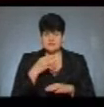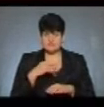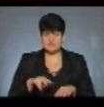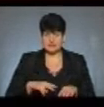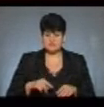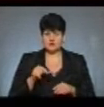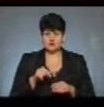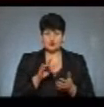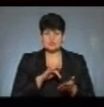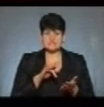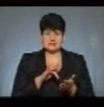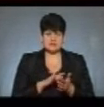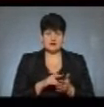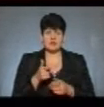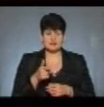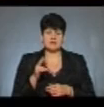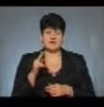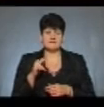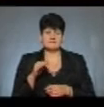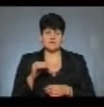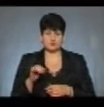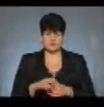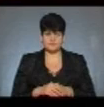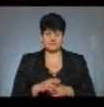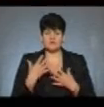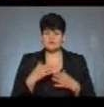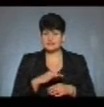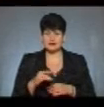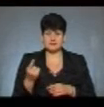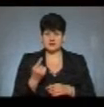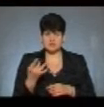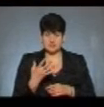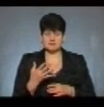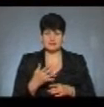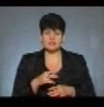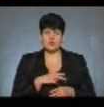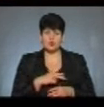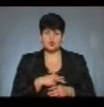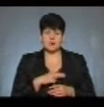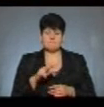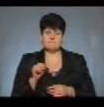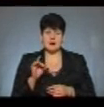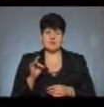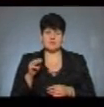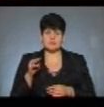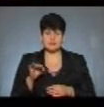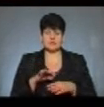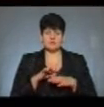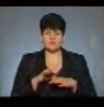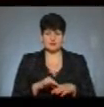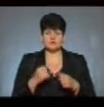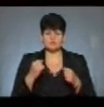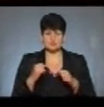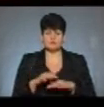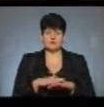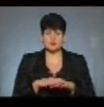цього центру Галина Федорович. Вже не вперше ми нагороджуємо наших партнерів та спонсорів, які допомагають нам проведення спортивно-масових